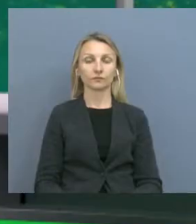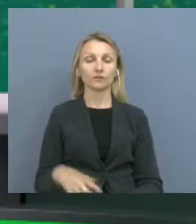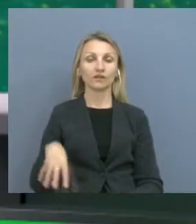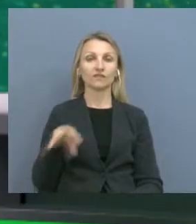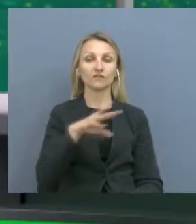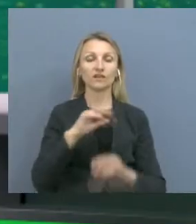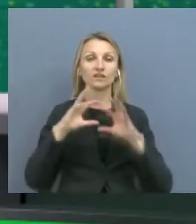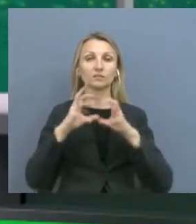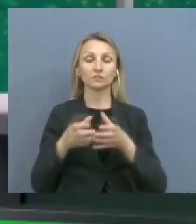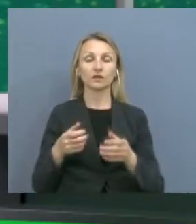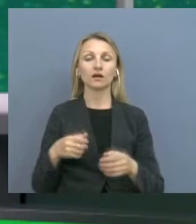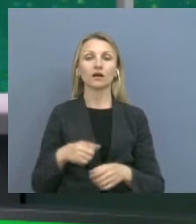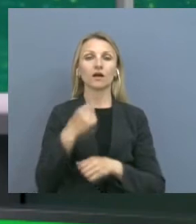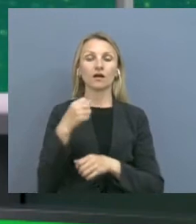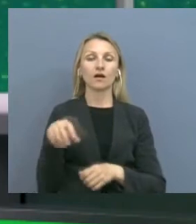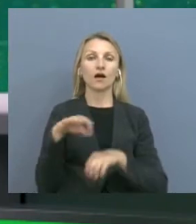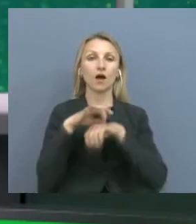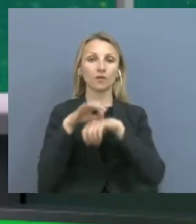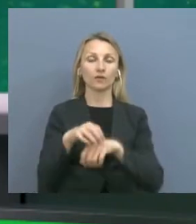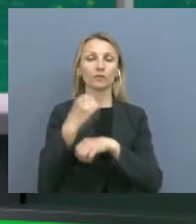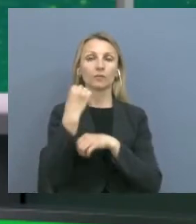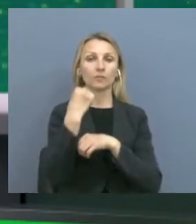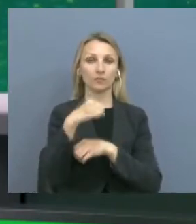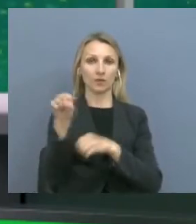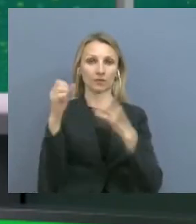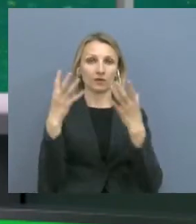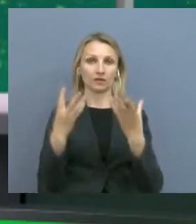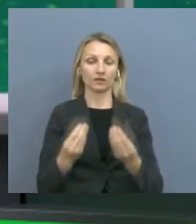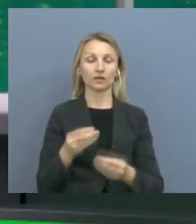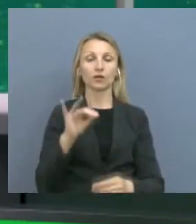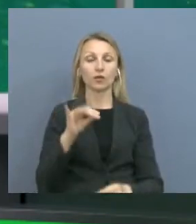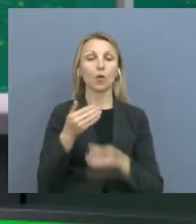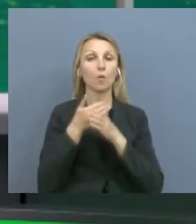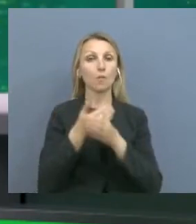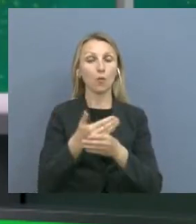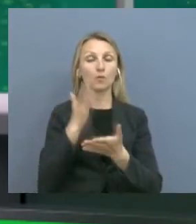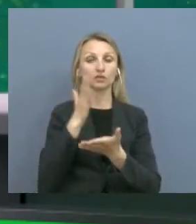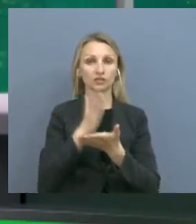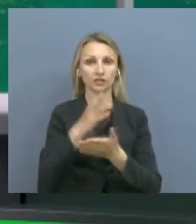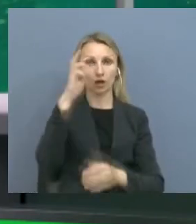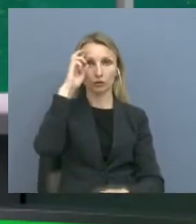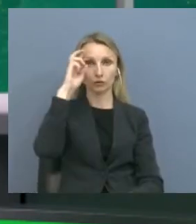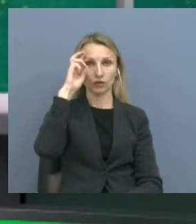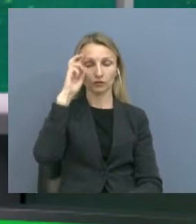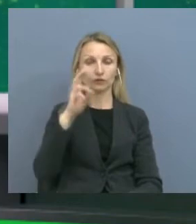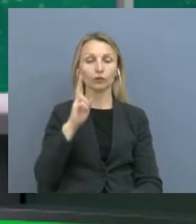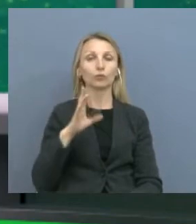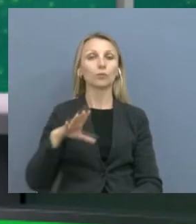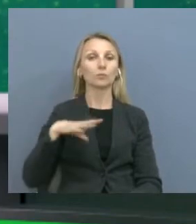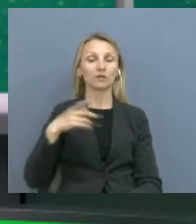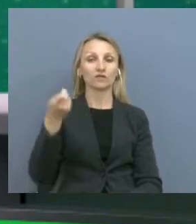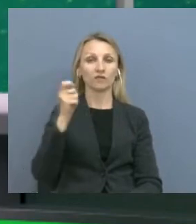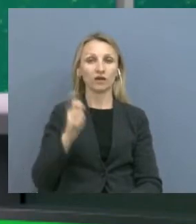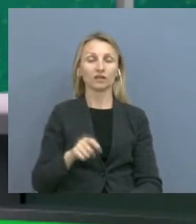мир отметил День Победы, однако помощь от государства и не только продолжает поступать фронтовикам. Так, за прошедшую неделю волонтеры при